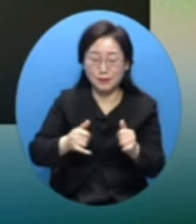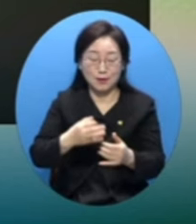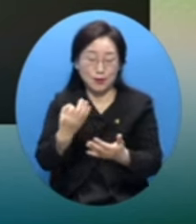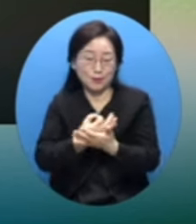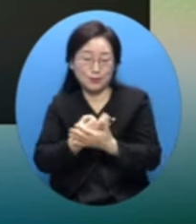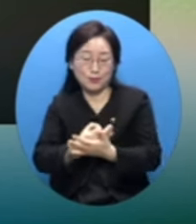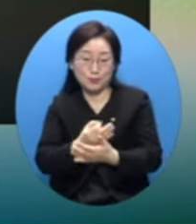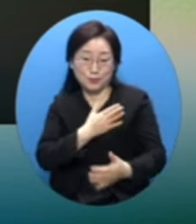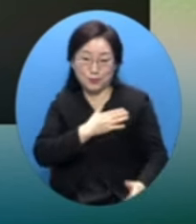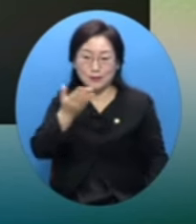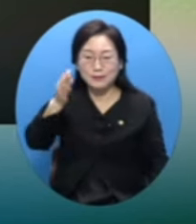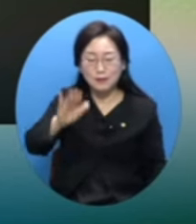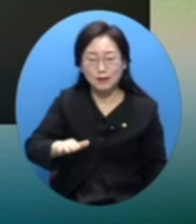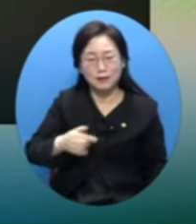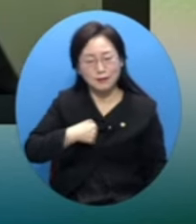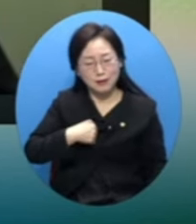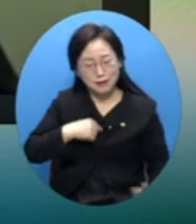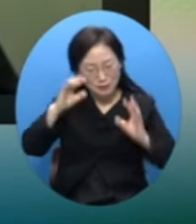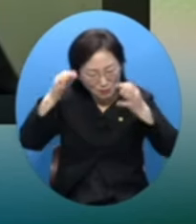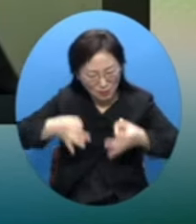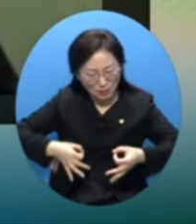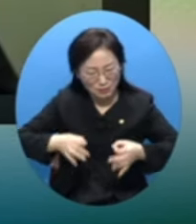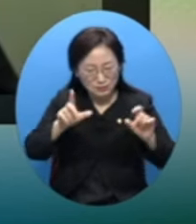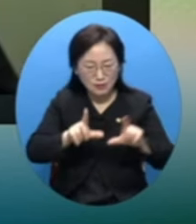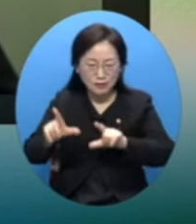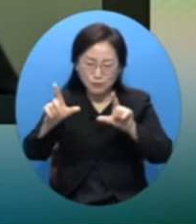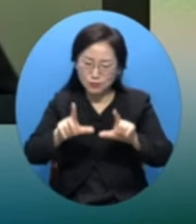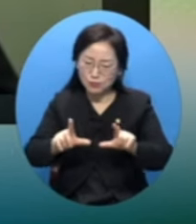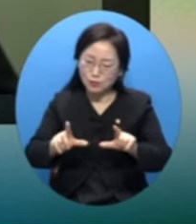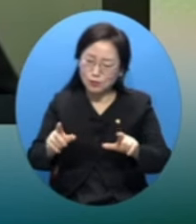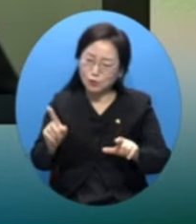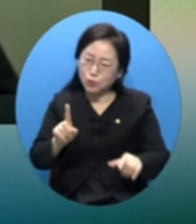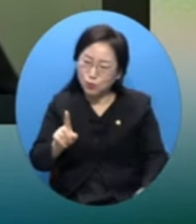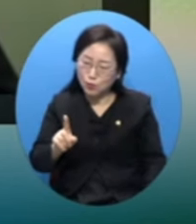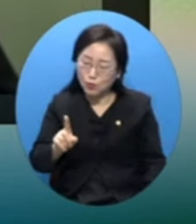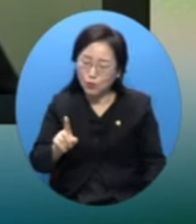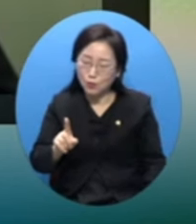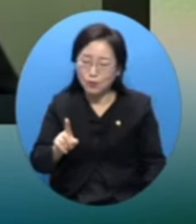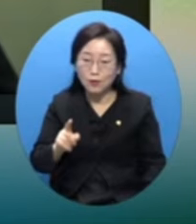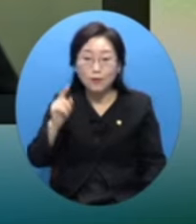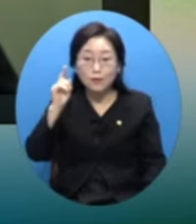항상 이것이 내 삶의 전부인가? 왜냐?